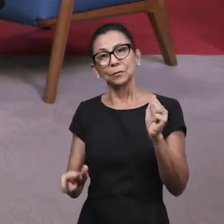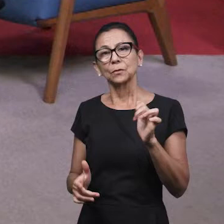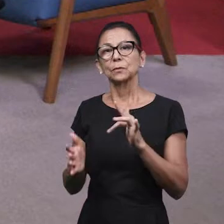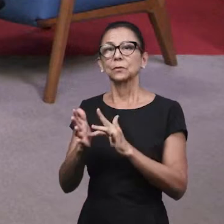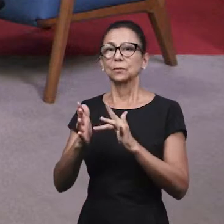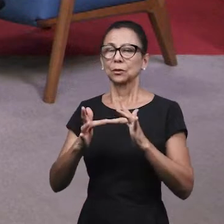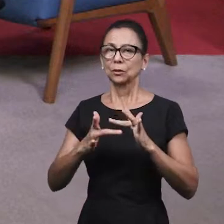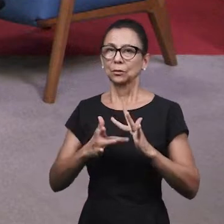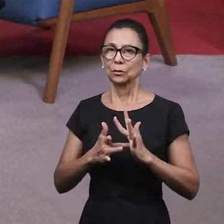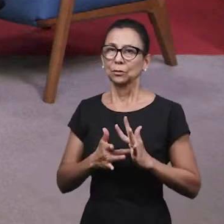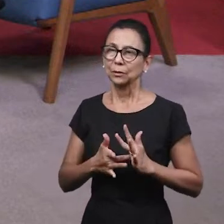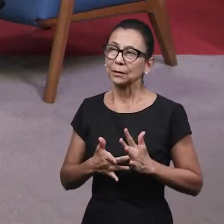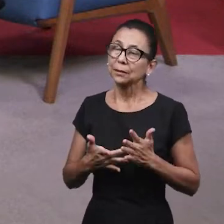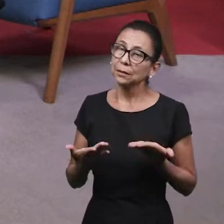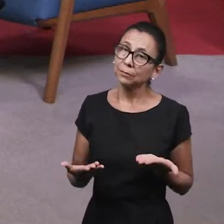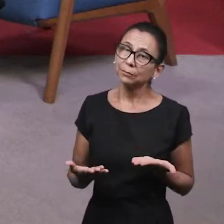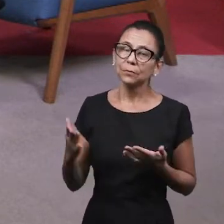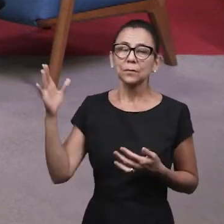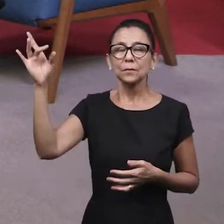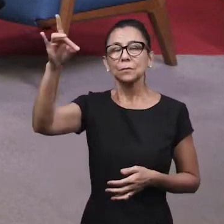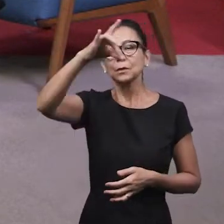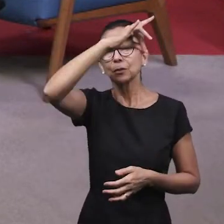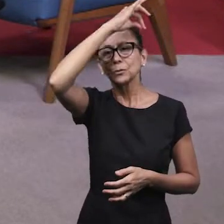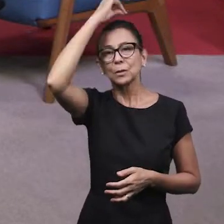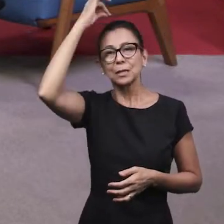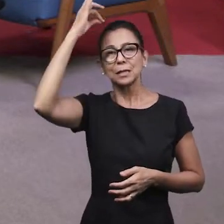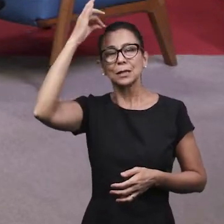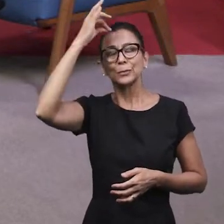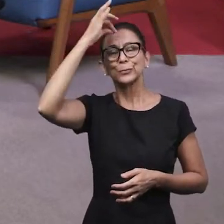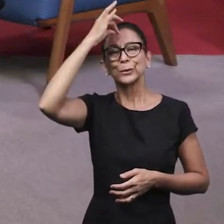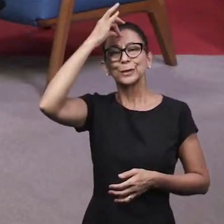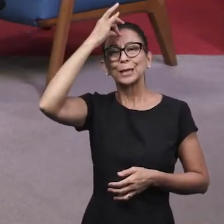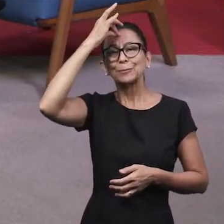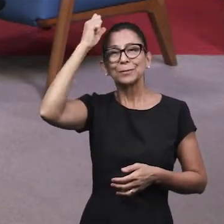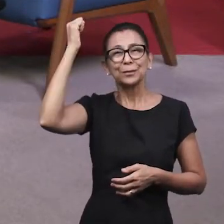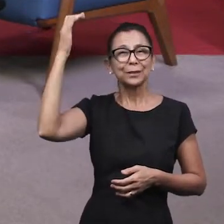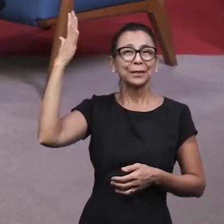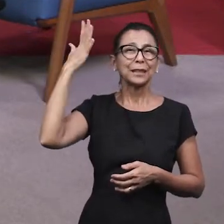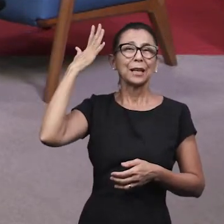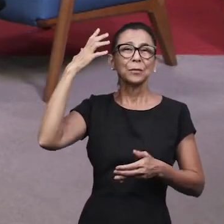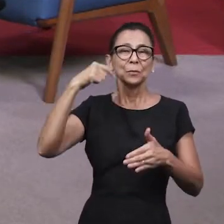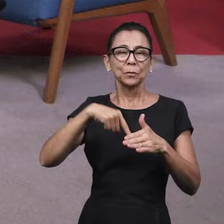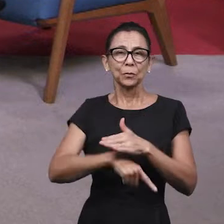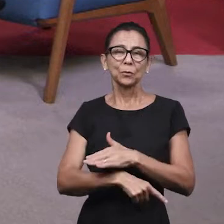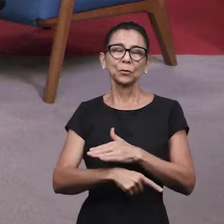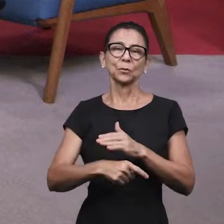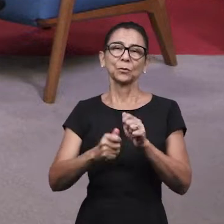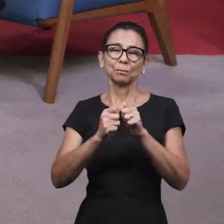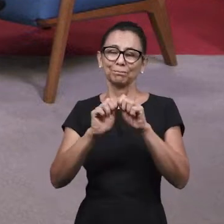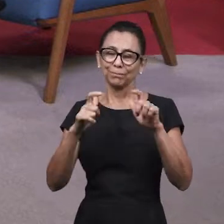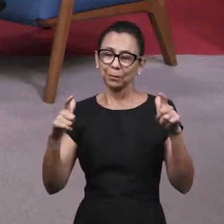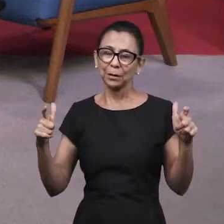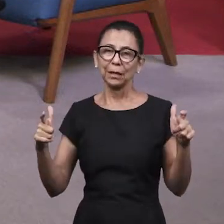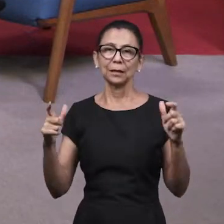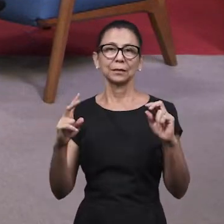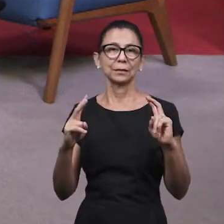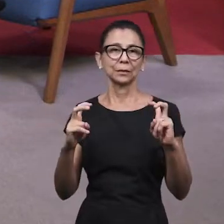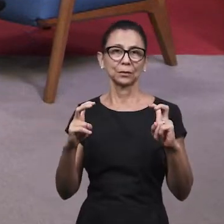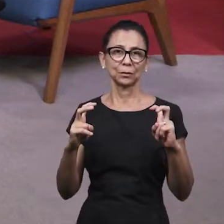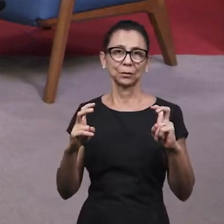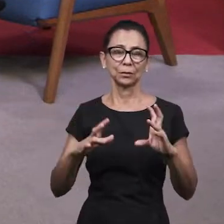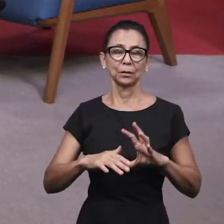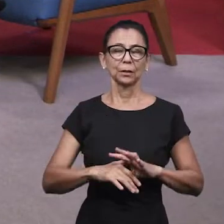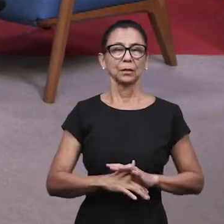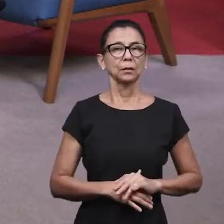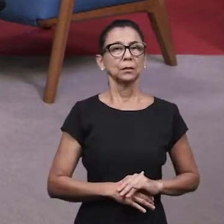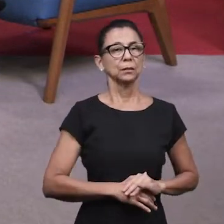Dieu, à ce moment, il élargit cette portée. J'aimerais que vous puissiez commenter sur cela. Je